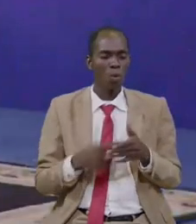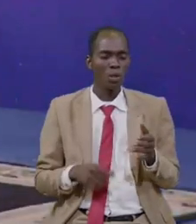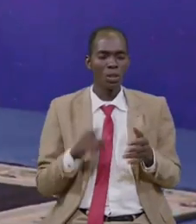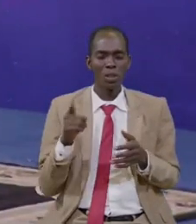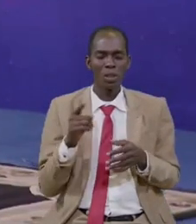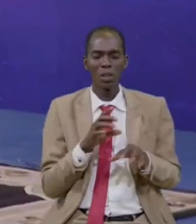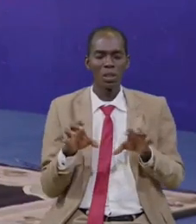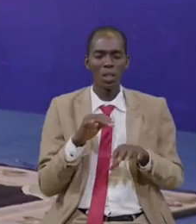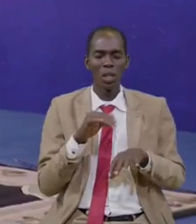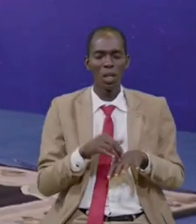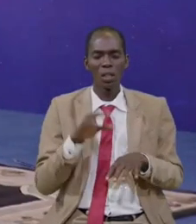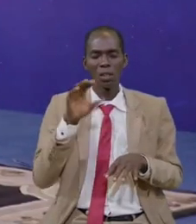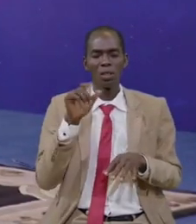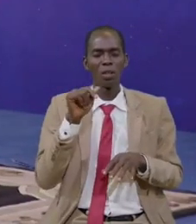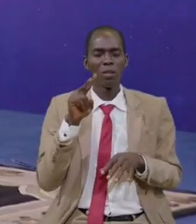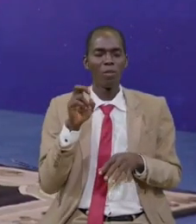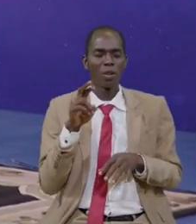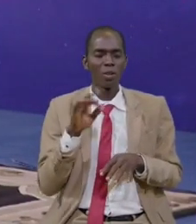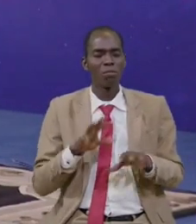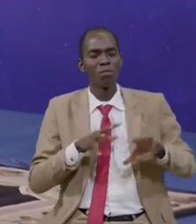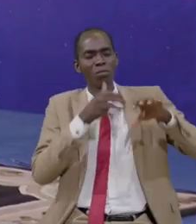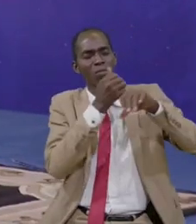au calvaire, il a nullifié.